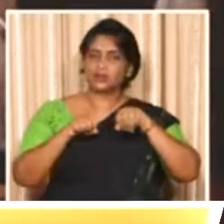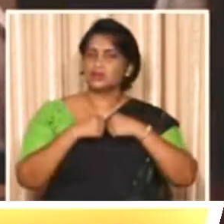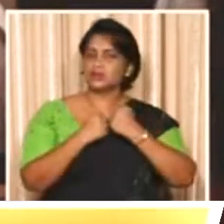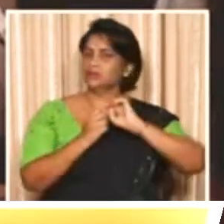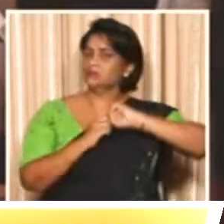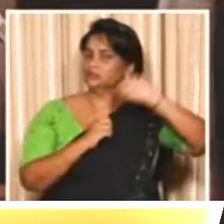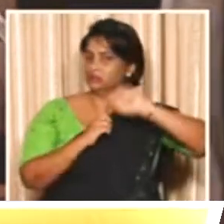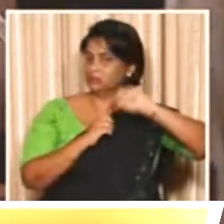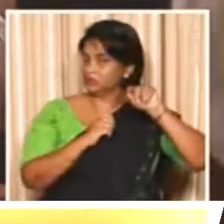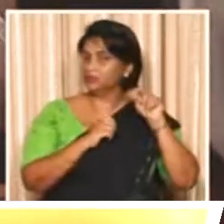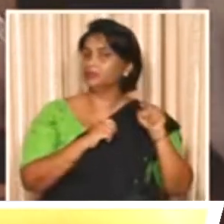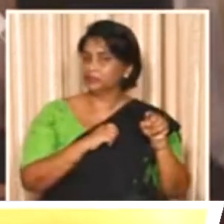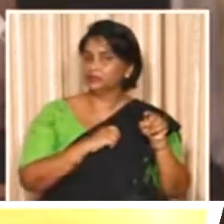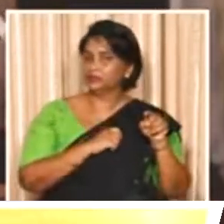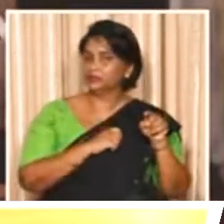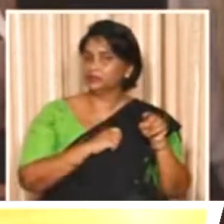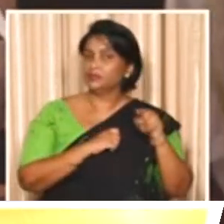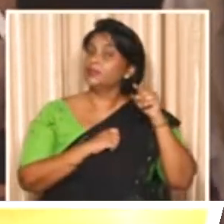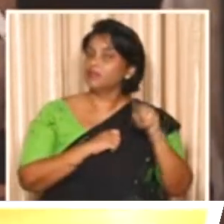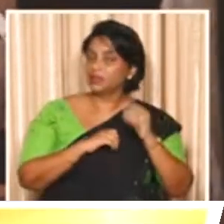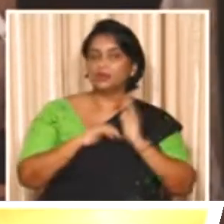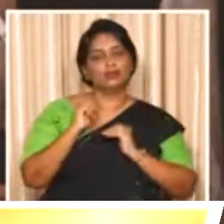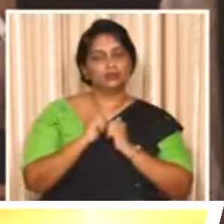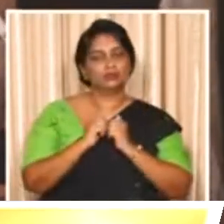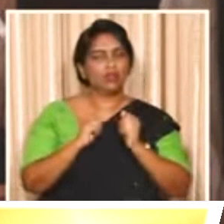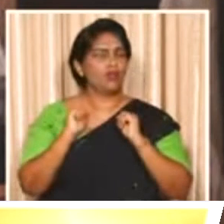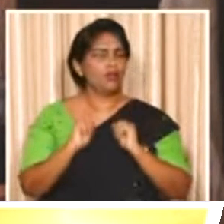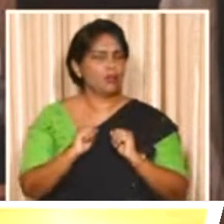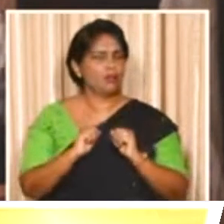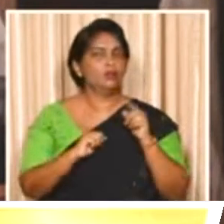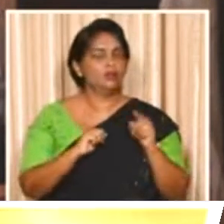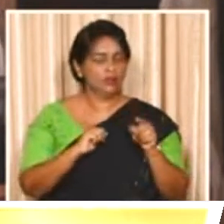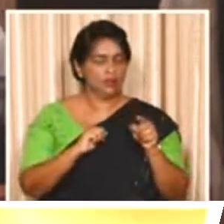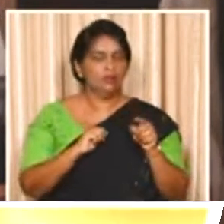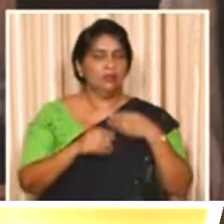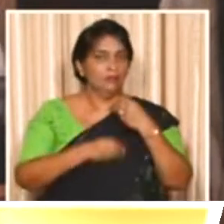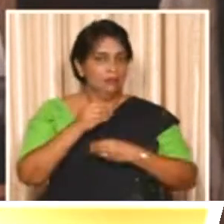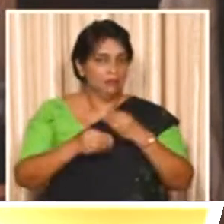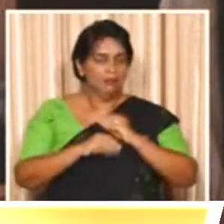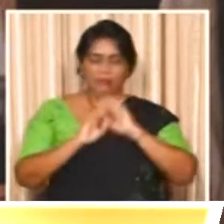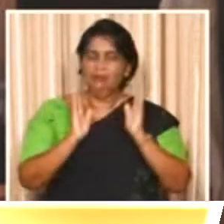බැංකු තුලට. ඒ නිසා මේකට ක්‍රමවේදයක් කොහොමද හදාගන්නේ මේ වෙන බිස්නස්